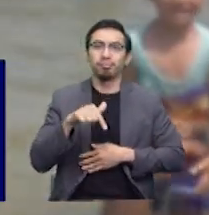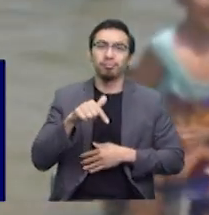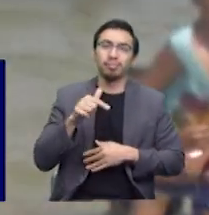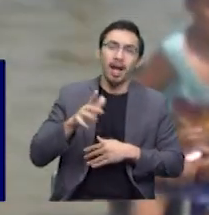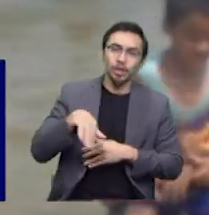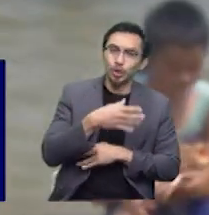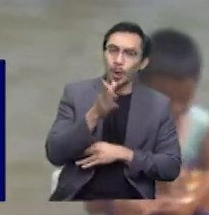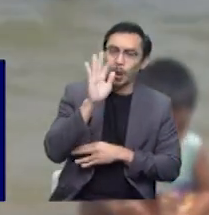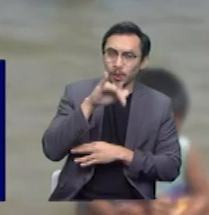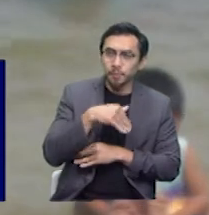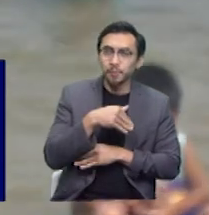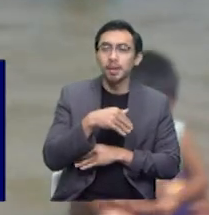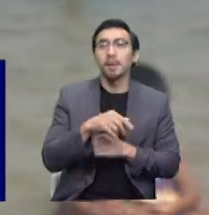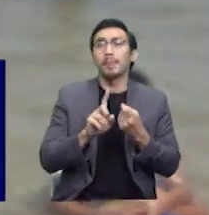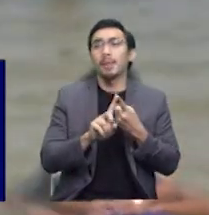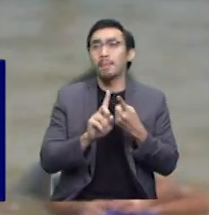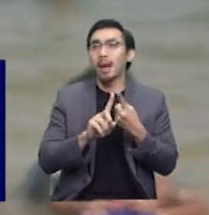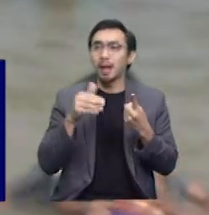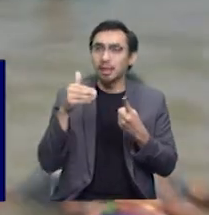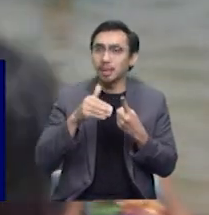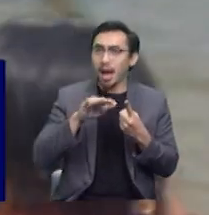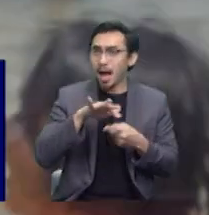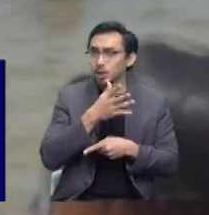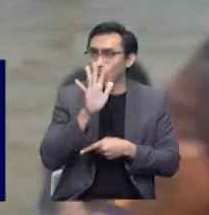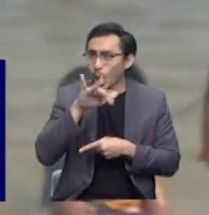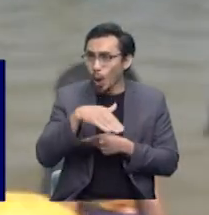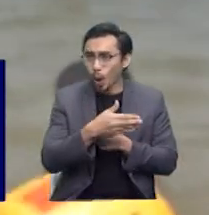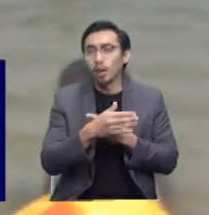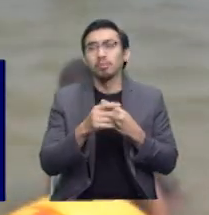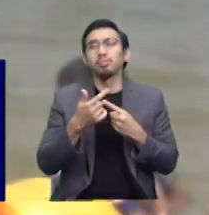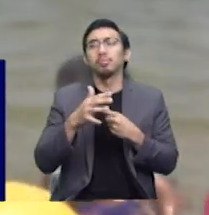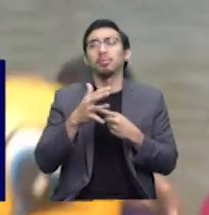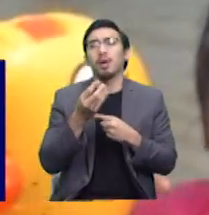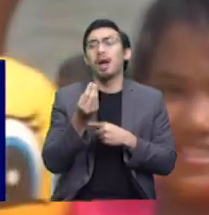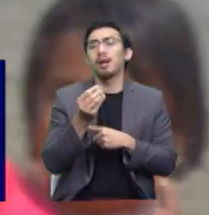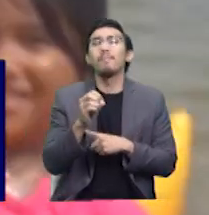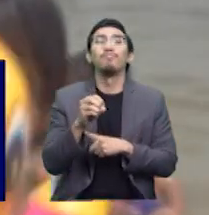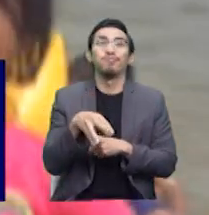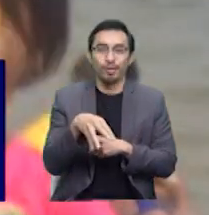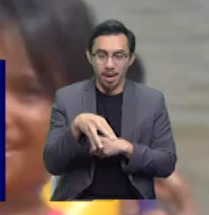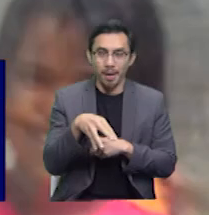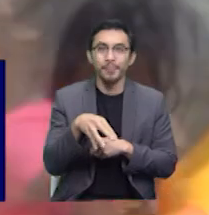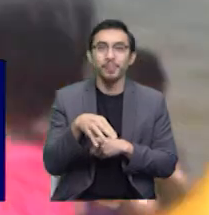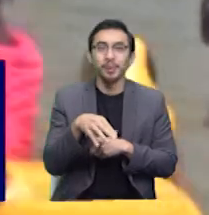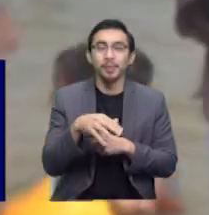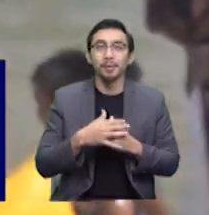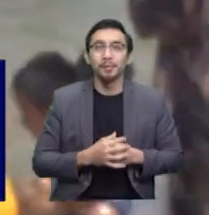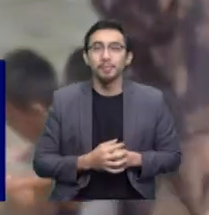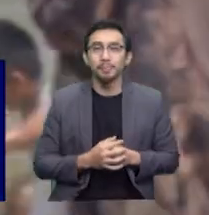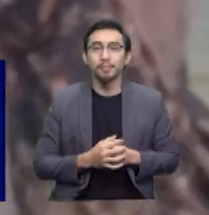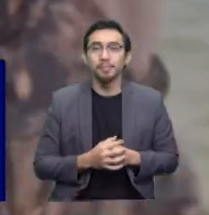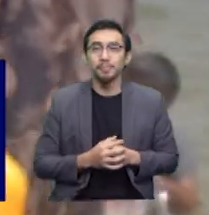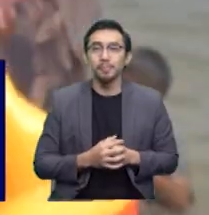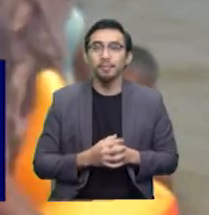jarang pantai, ya di sini paling dekat juga, terus terjangkau lah lumayan. Kalau kesini kan cuma bayar masuknya aja. Iya. Oh sini sama